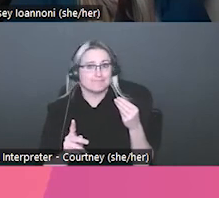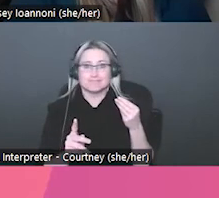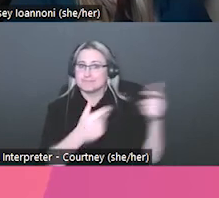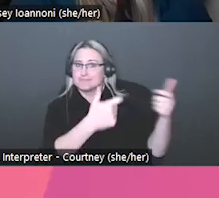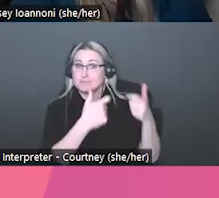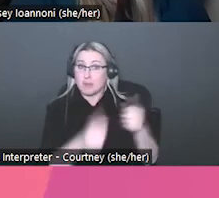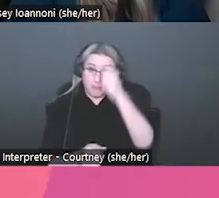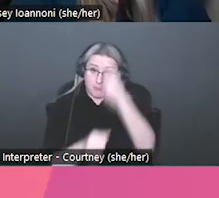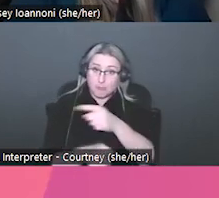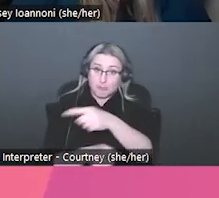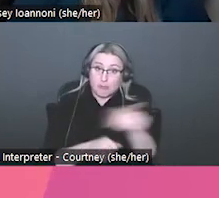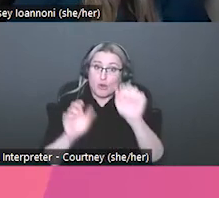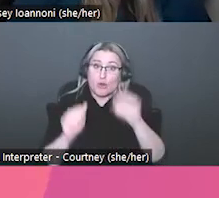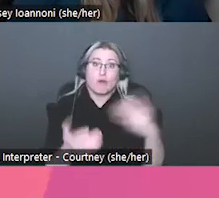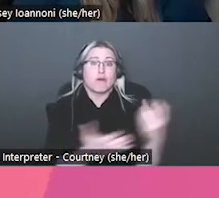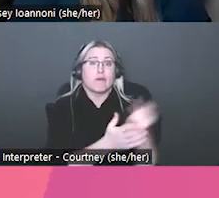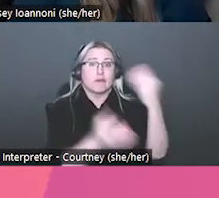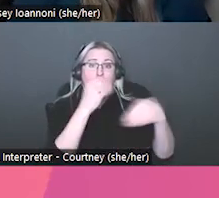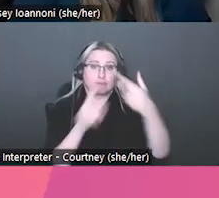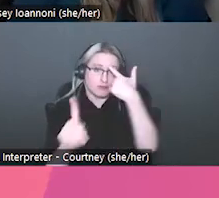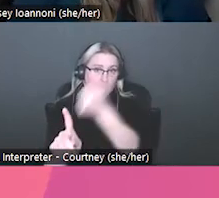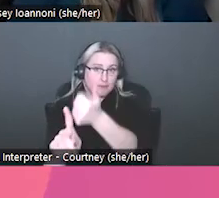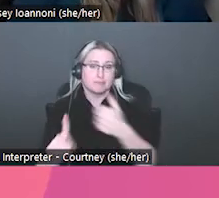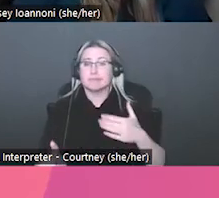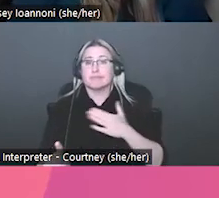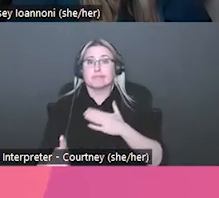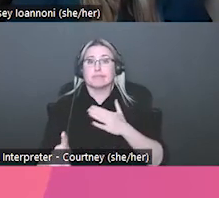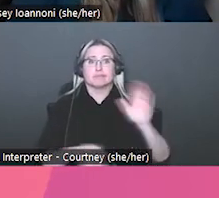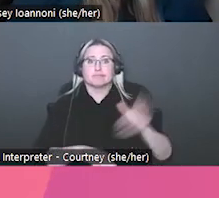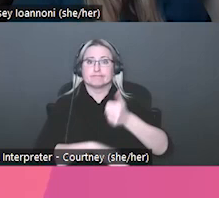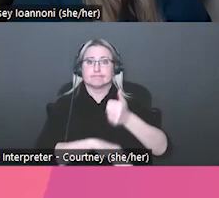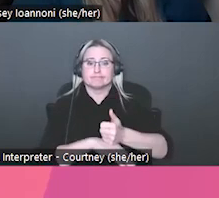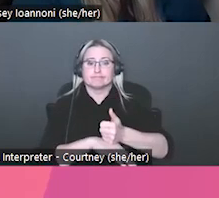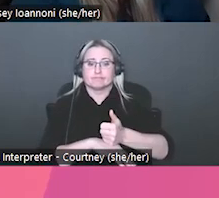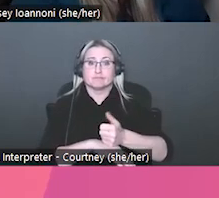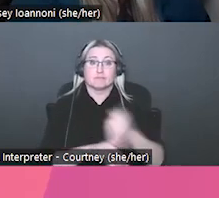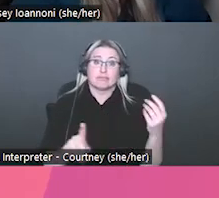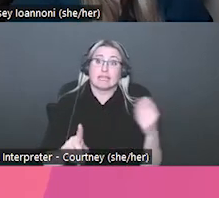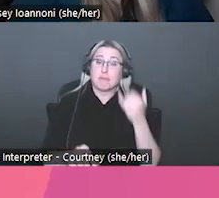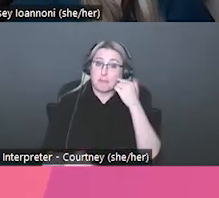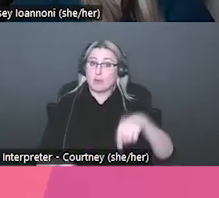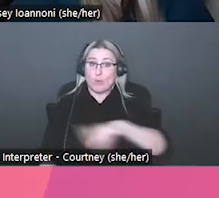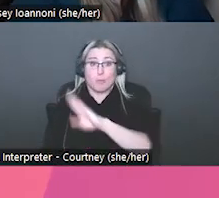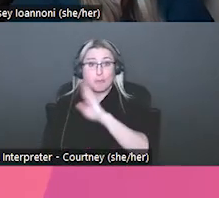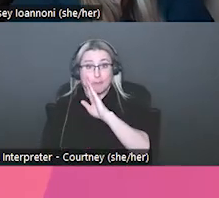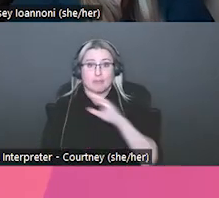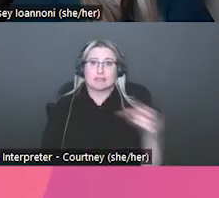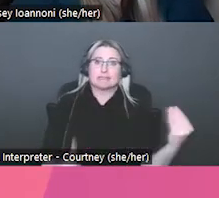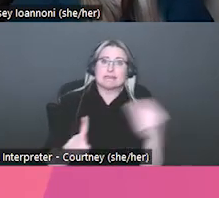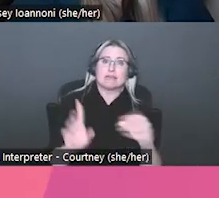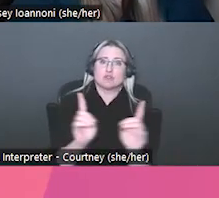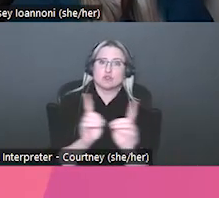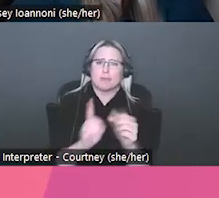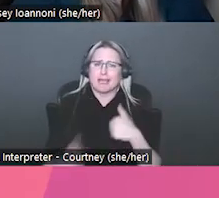que ma mère ne me le permettait pas. Mes frères avaient le droit d'aller chercher des collations ou autres et les miennes étaient organisées. Elle leur donnait du dessert une fois que j'étais